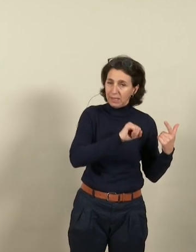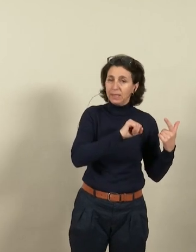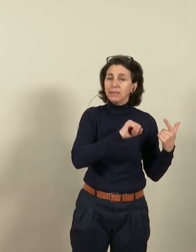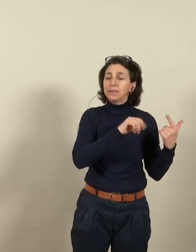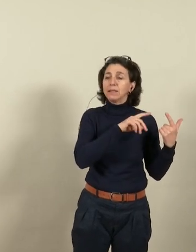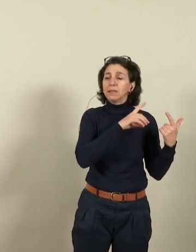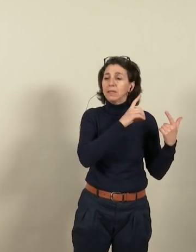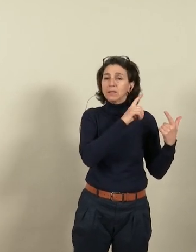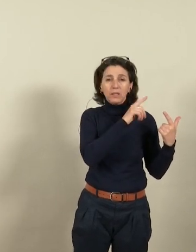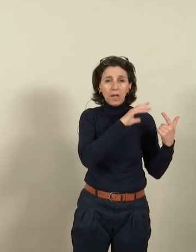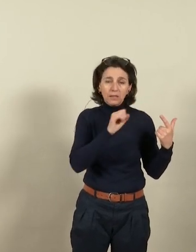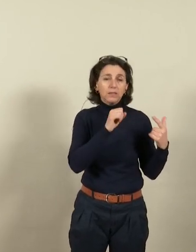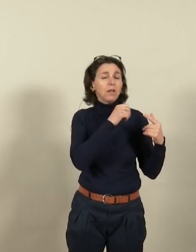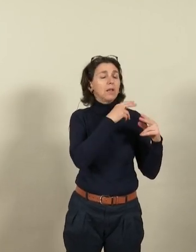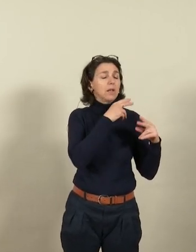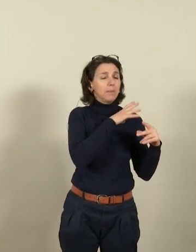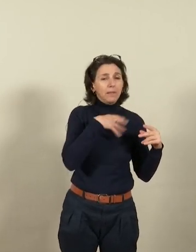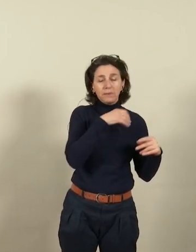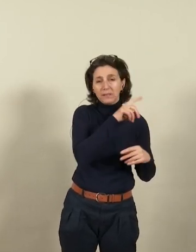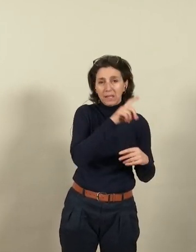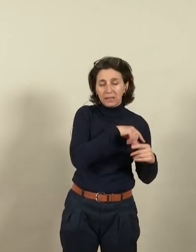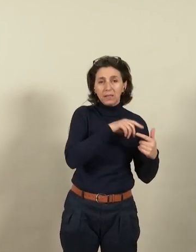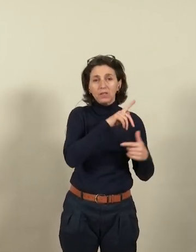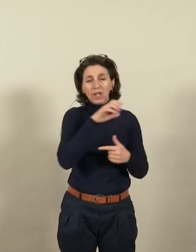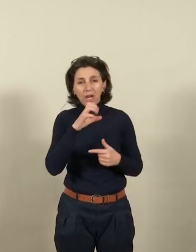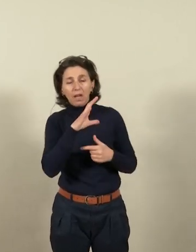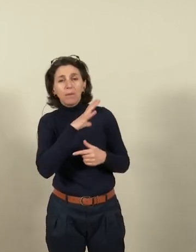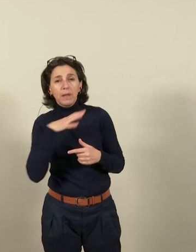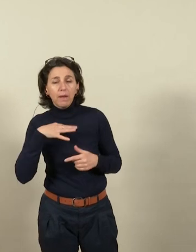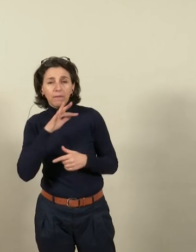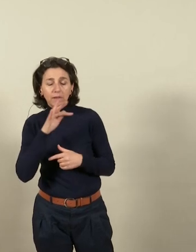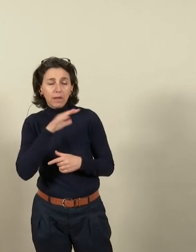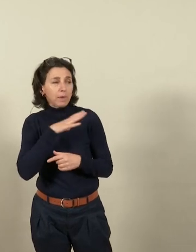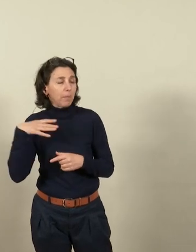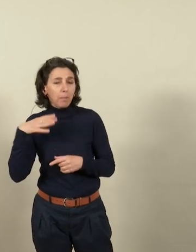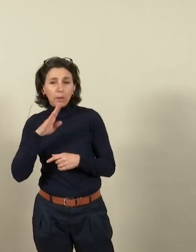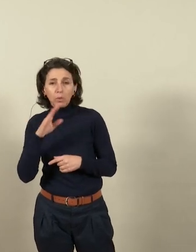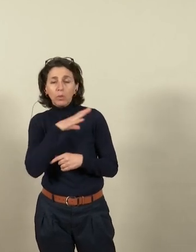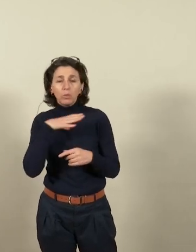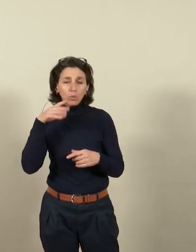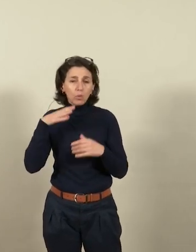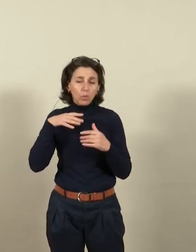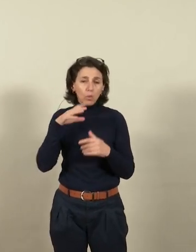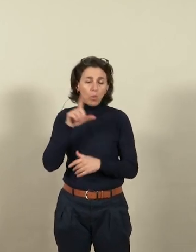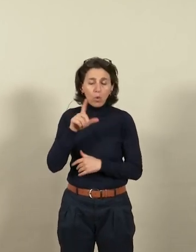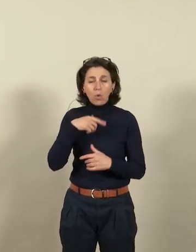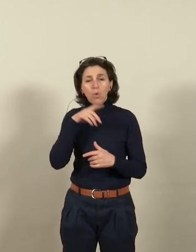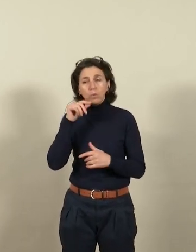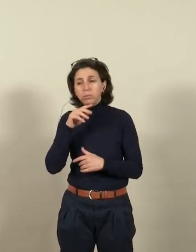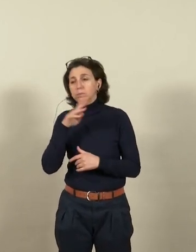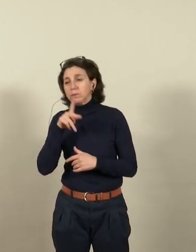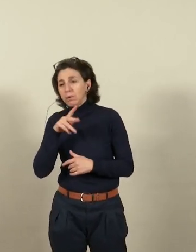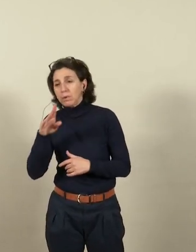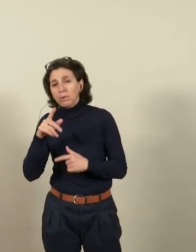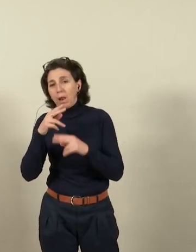Zenati euh JEC donc Madame fister Madame BRETON madame Leureux monsieur Beltrand Lopez monsieur cada Monsieur Bertrand madame